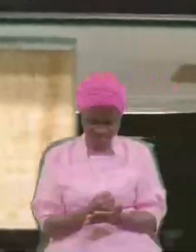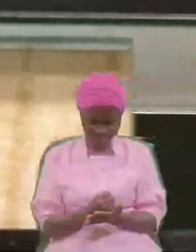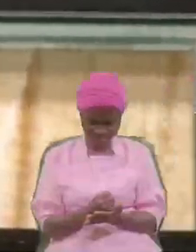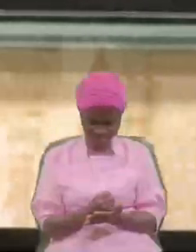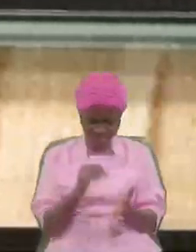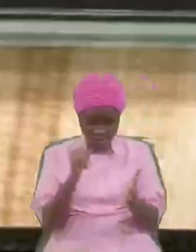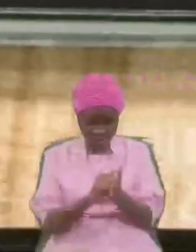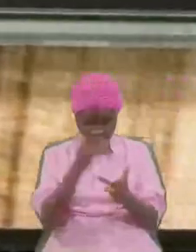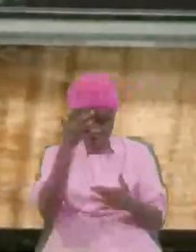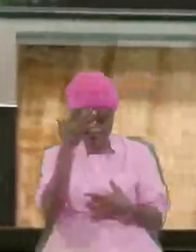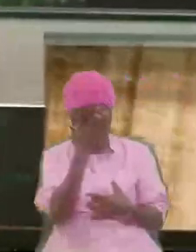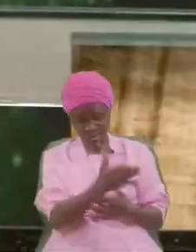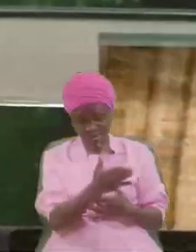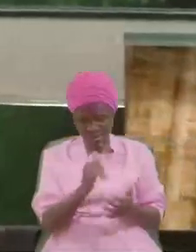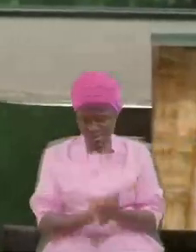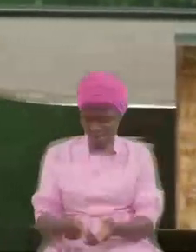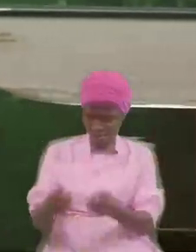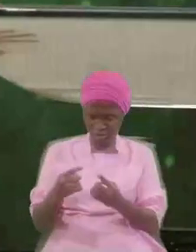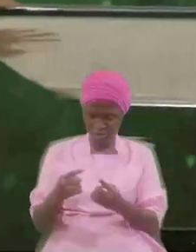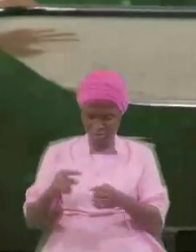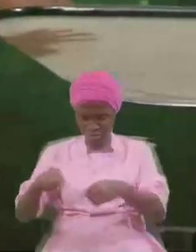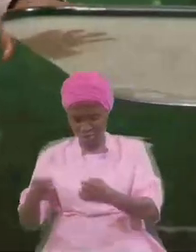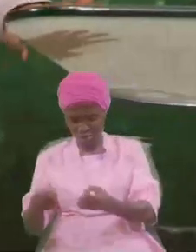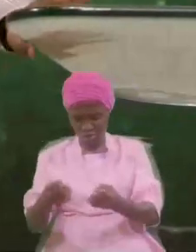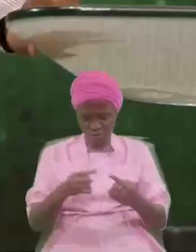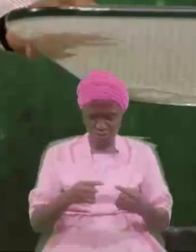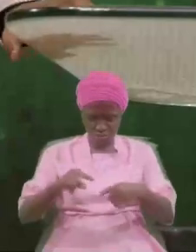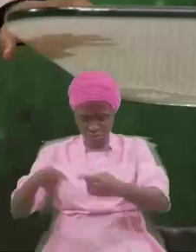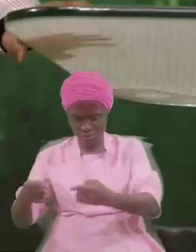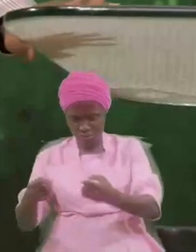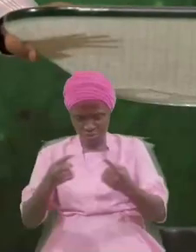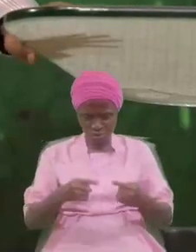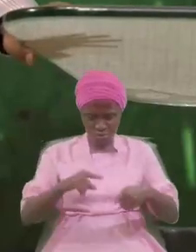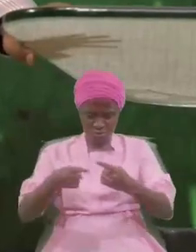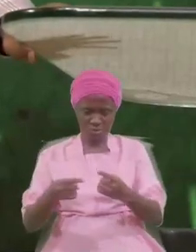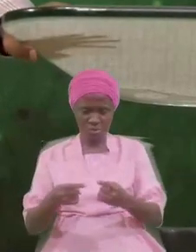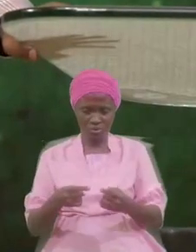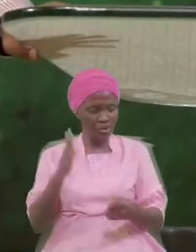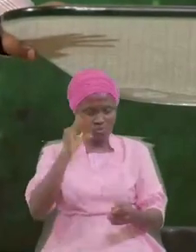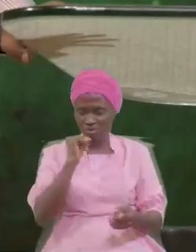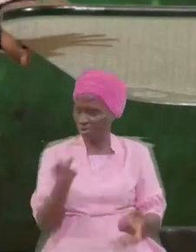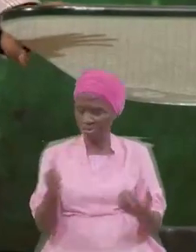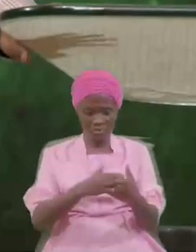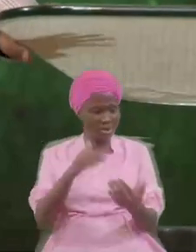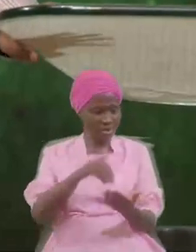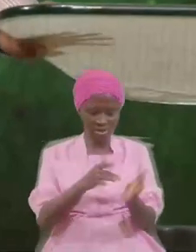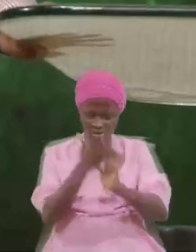Cette maladie intermittente qui vient et repart, ne va plus